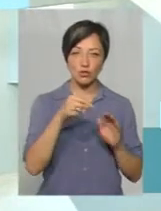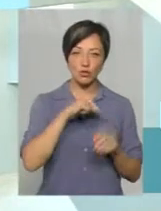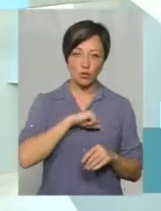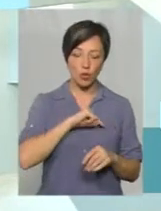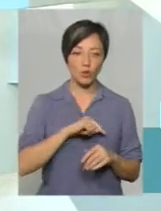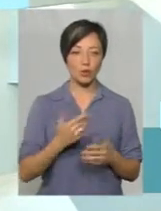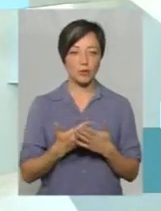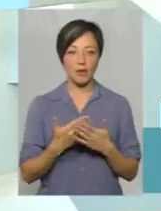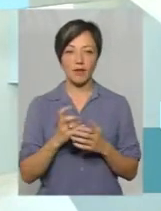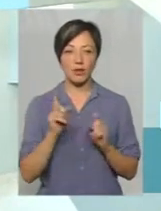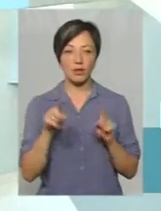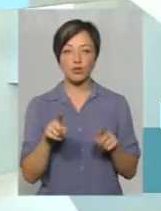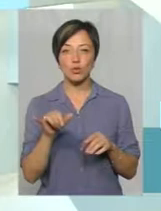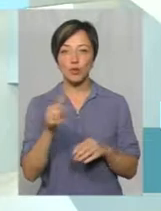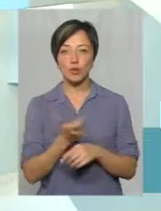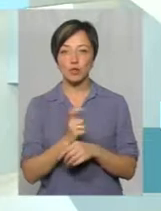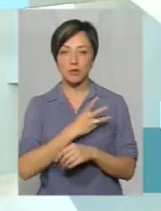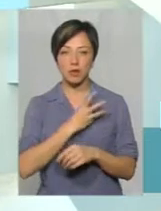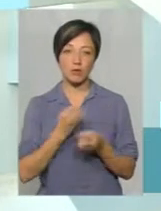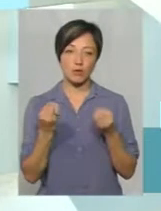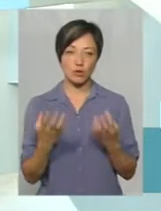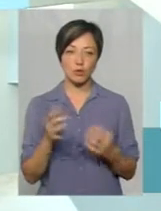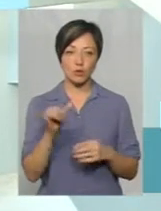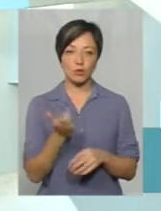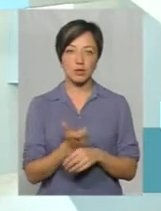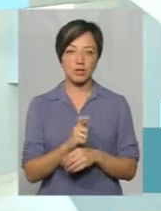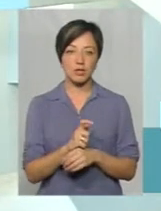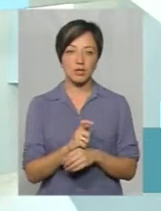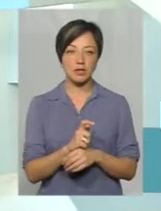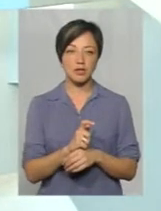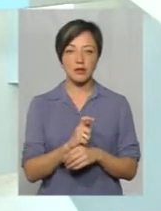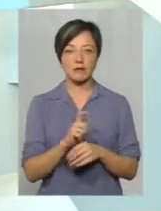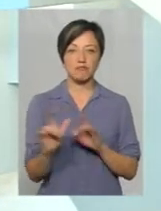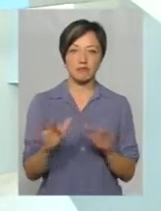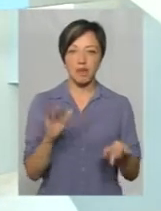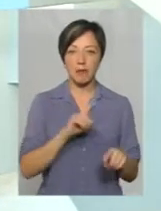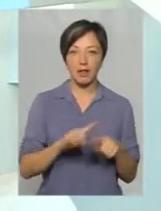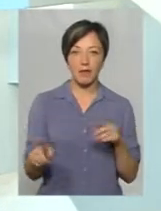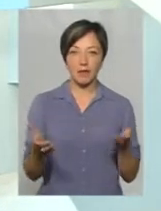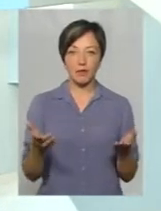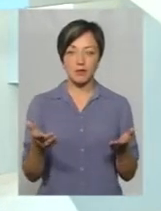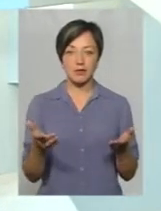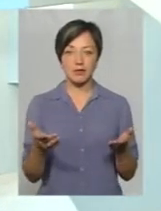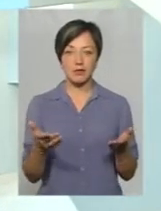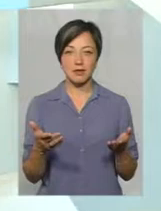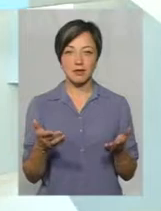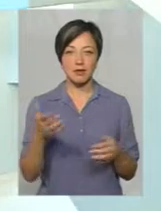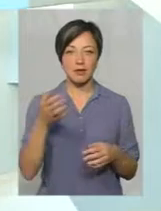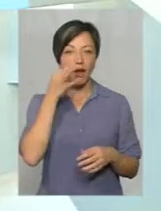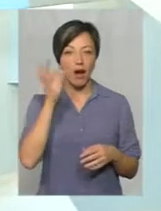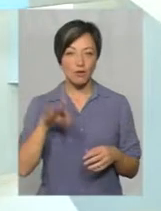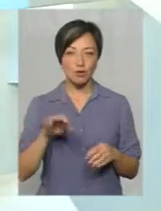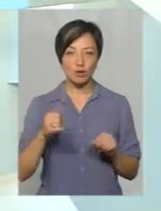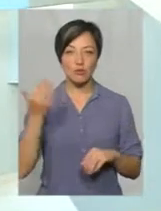Там, не того, що в нього більше бажання, просто в нього більше якоїсь там кмітливості чи більше якихось навичок,